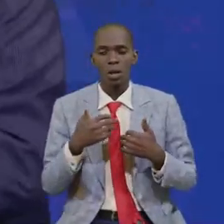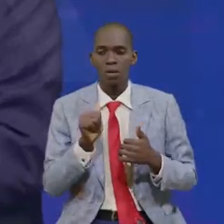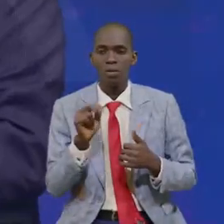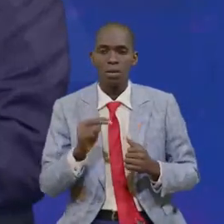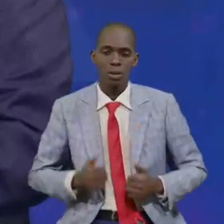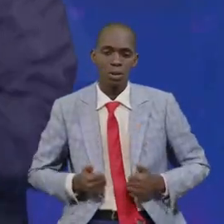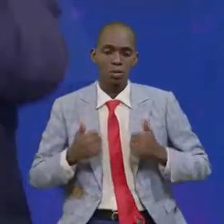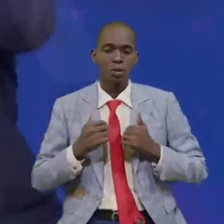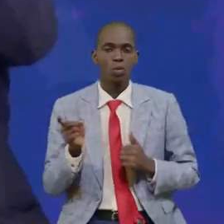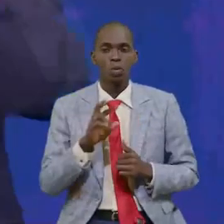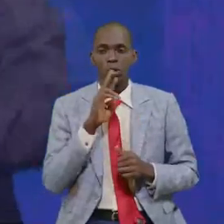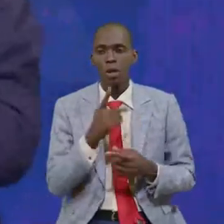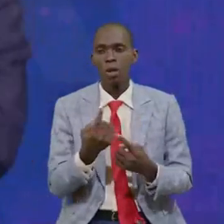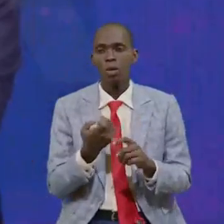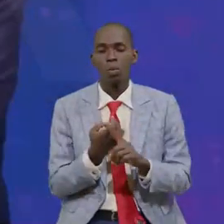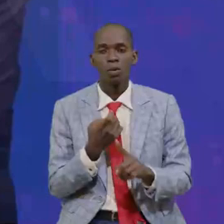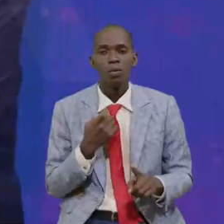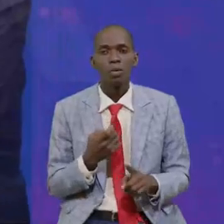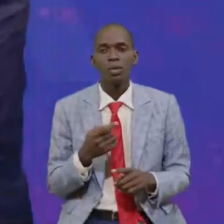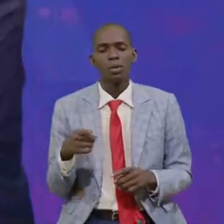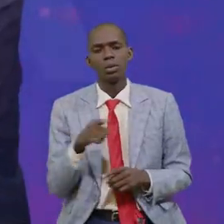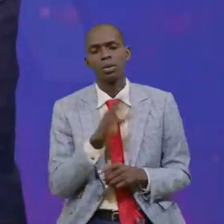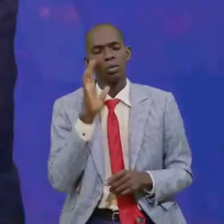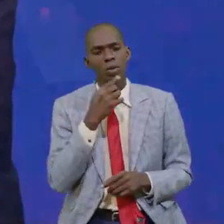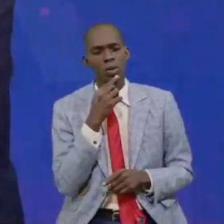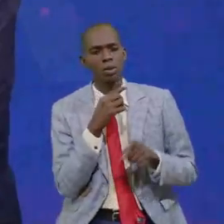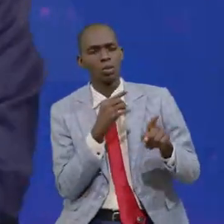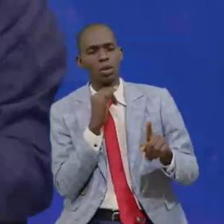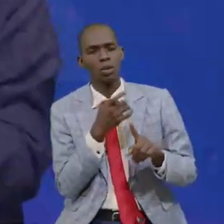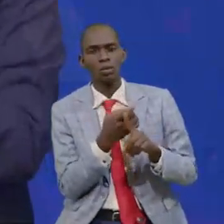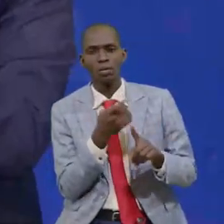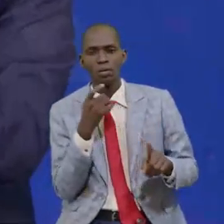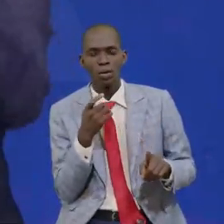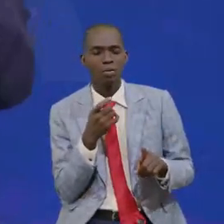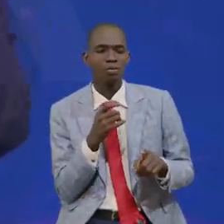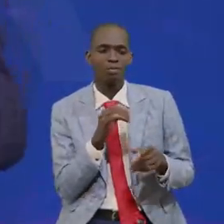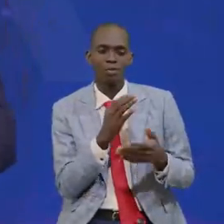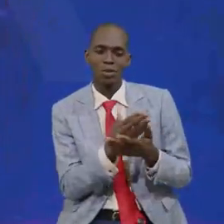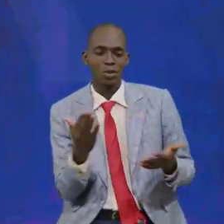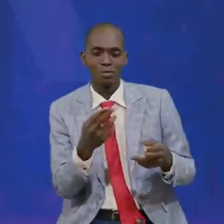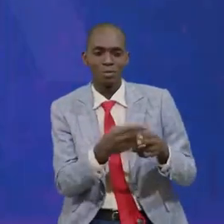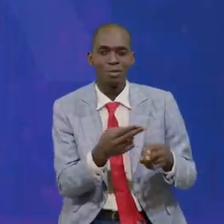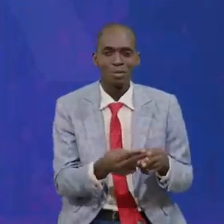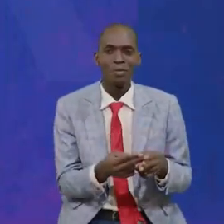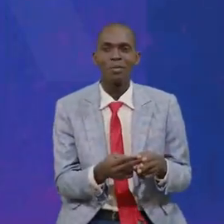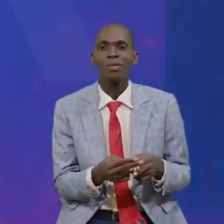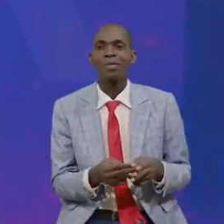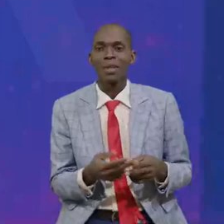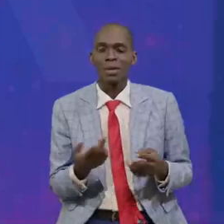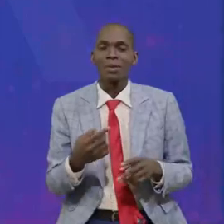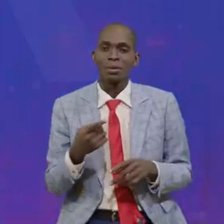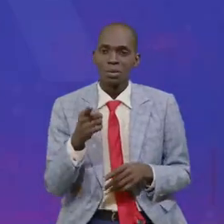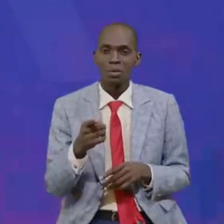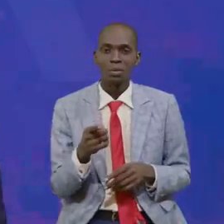vient, une localité d'où il vient. On dit, ah, tu es de Ken Road quelque part. Mais tu n'es pas un Ken